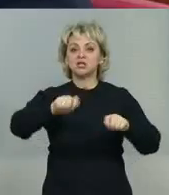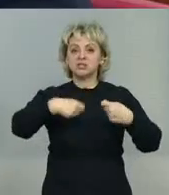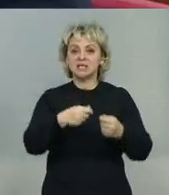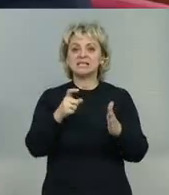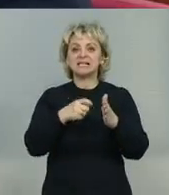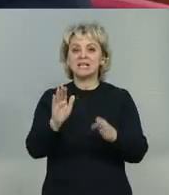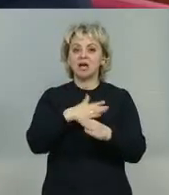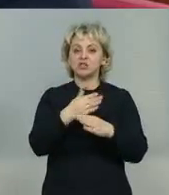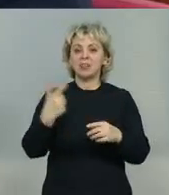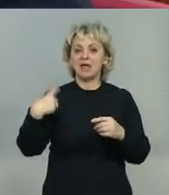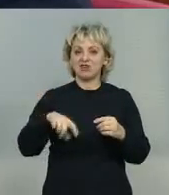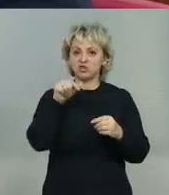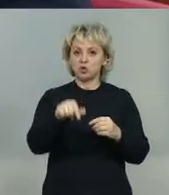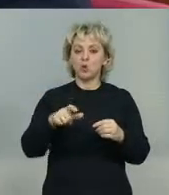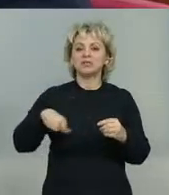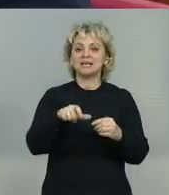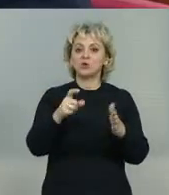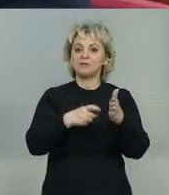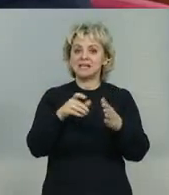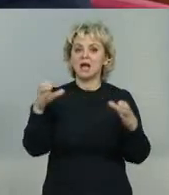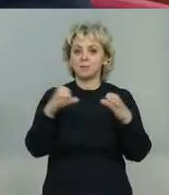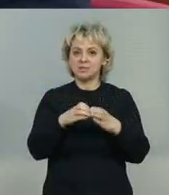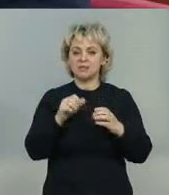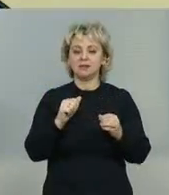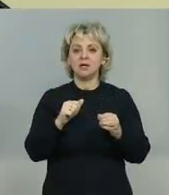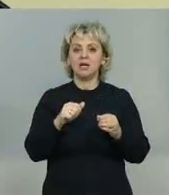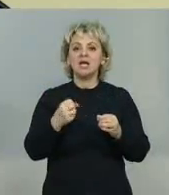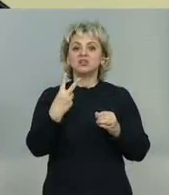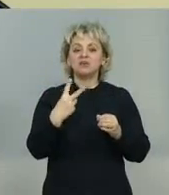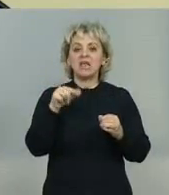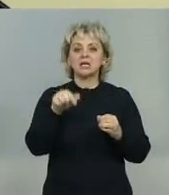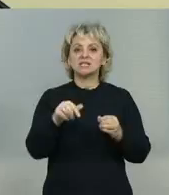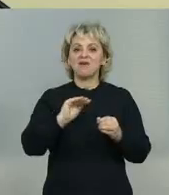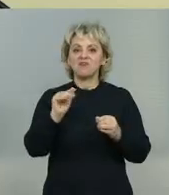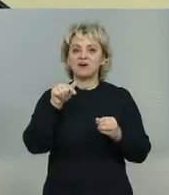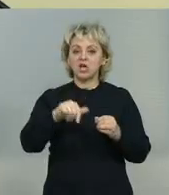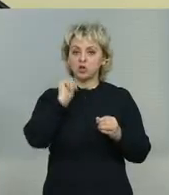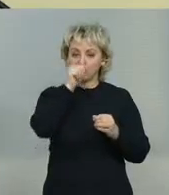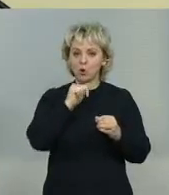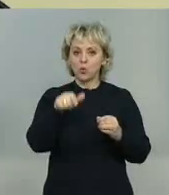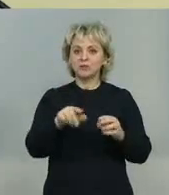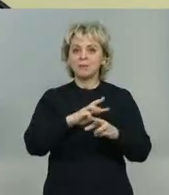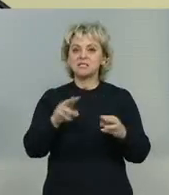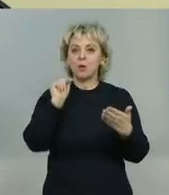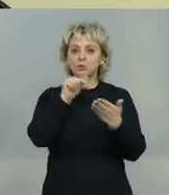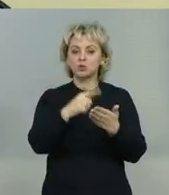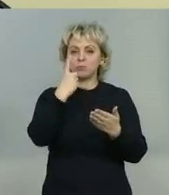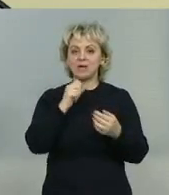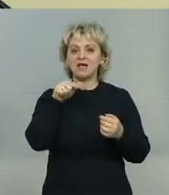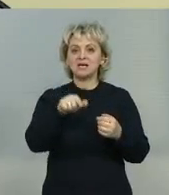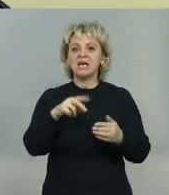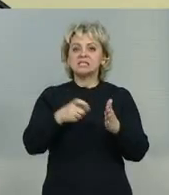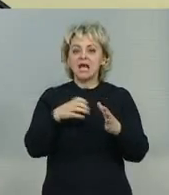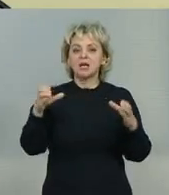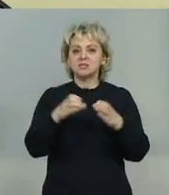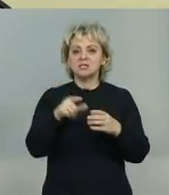переданы в следственный отдел по Новочеркасску Донского следственного комитета. Но 12 февраля текущего года в министерство поступила информация